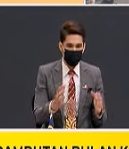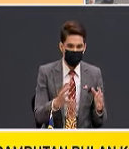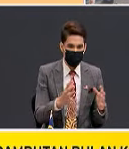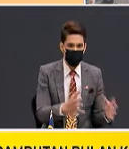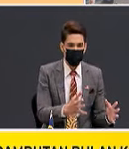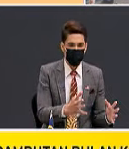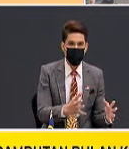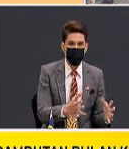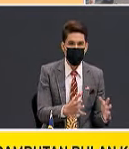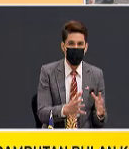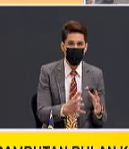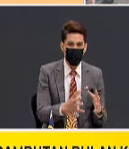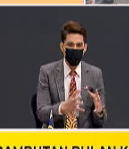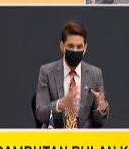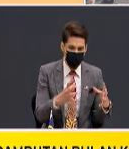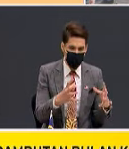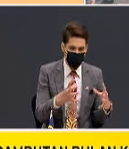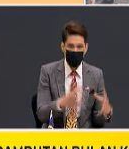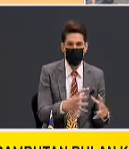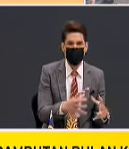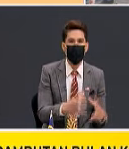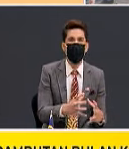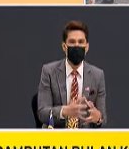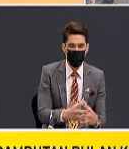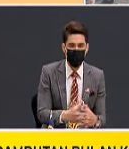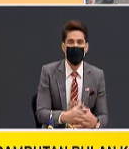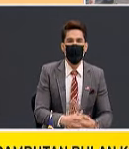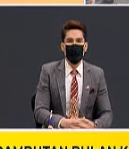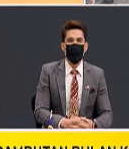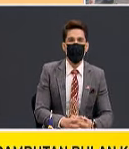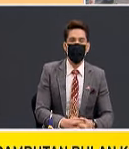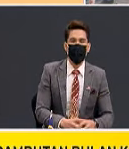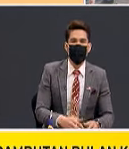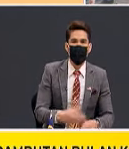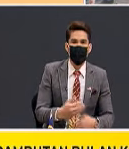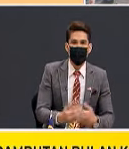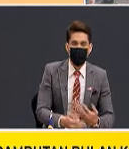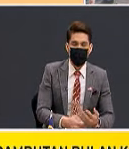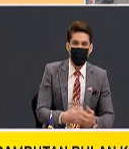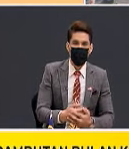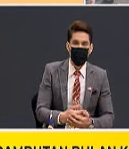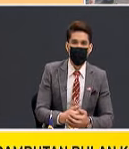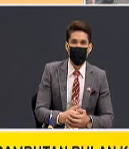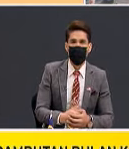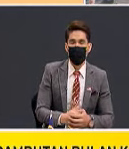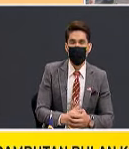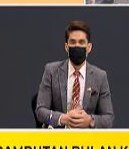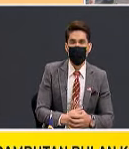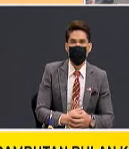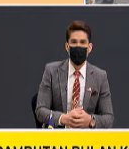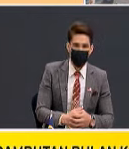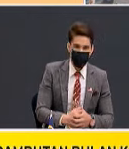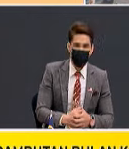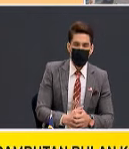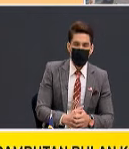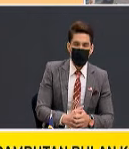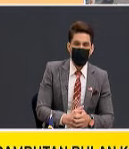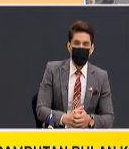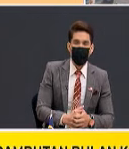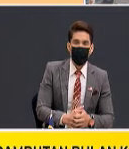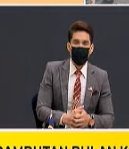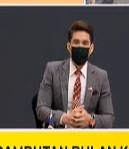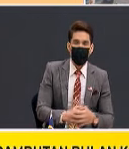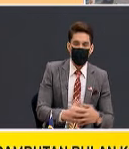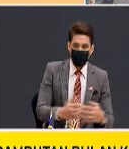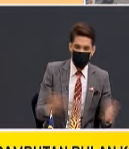ada sambutan secara fizikal tetapi dalam skala yang sangat kecil yang melibatkan individu-individu yang setelah pun melengkapkan dua dos,